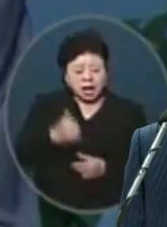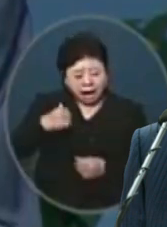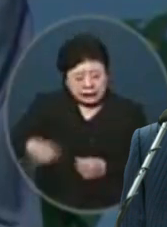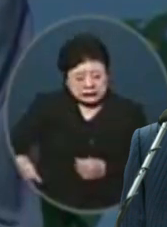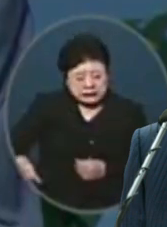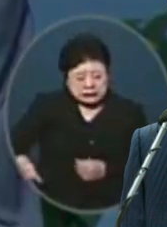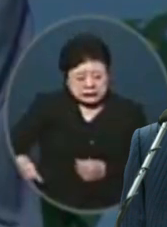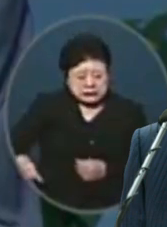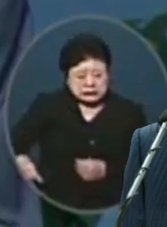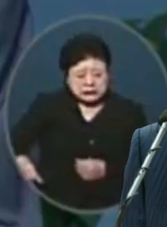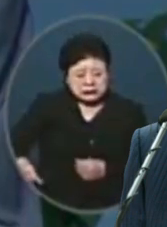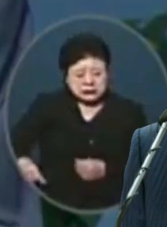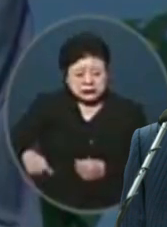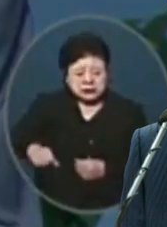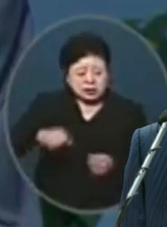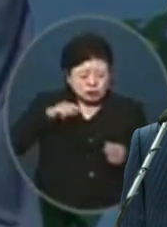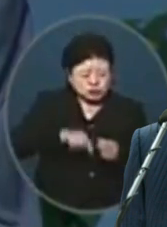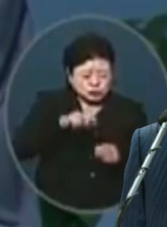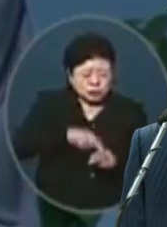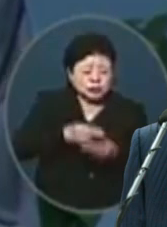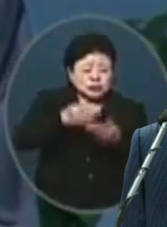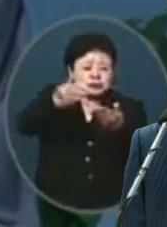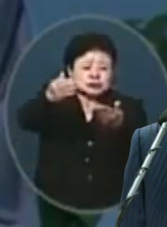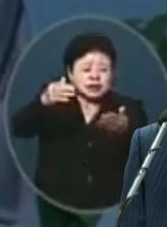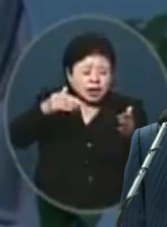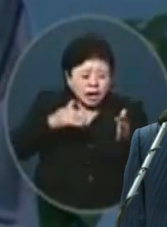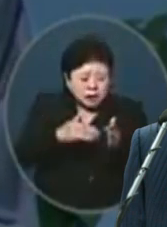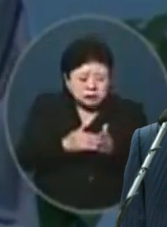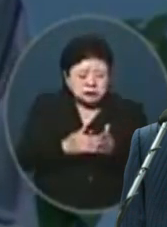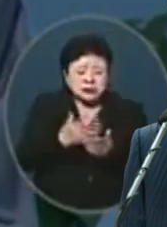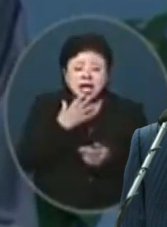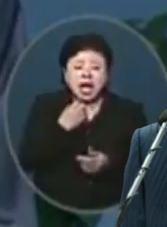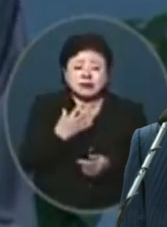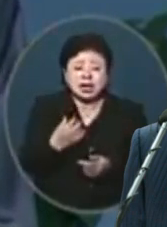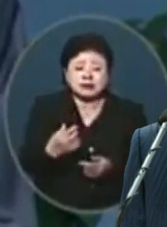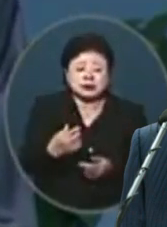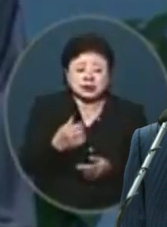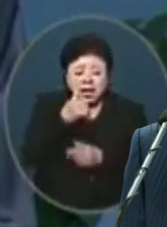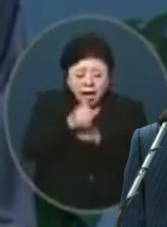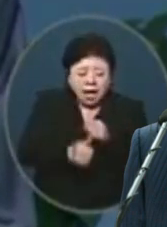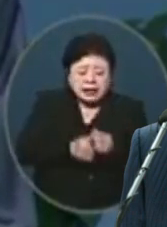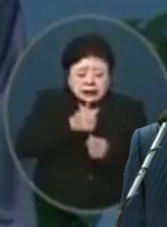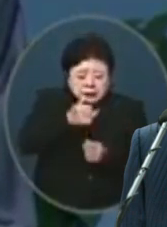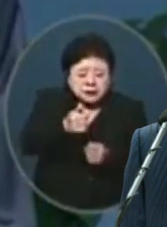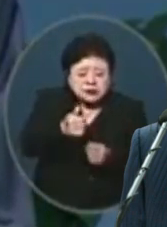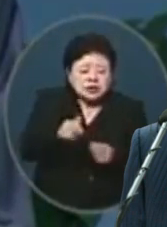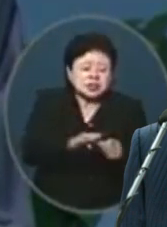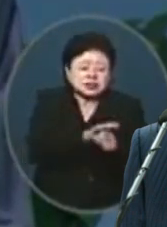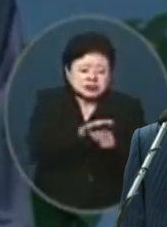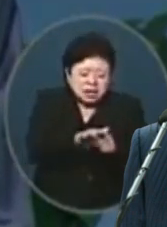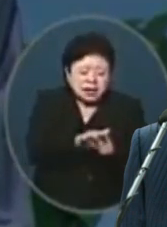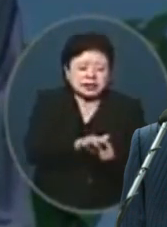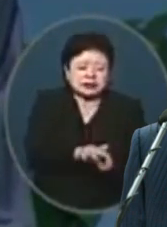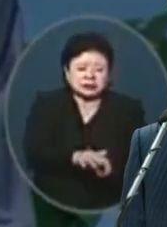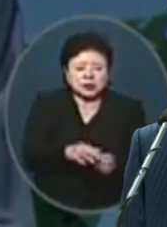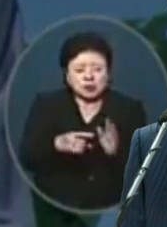아들을 내놓을 정도까지 아브라함은 하나님을 사랑했던